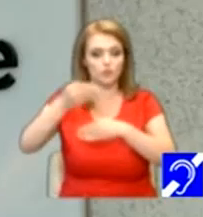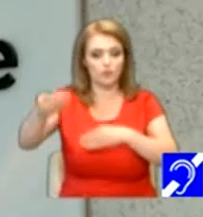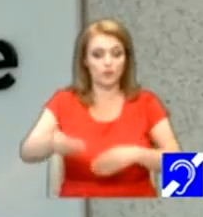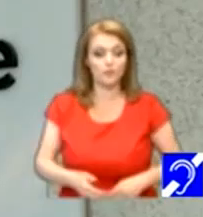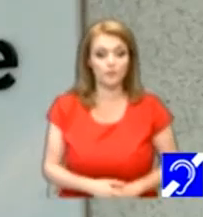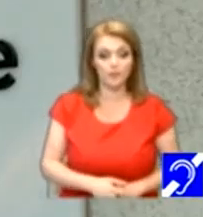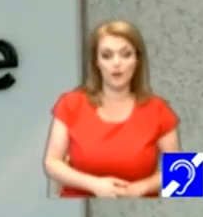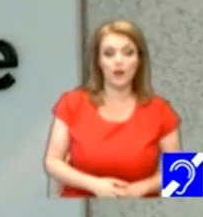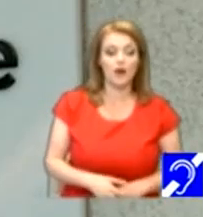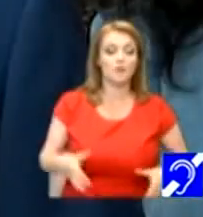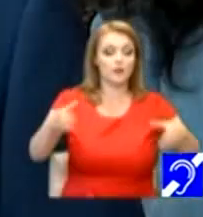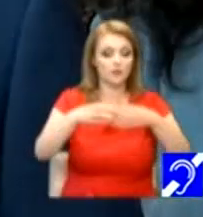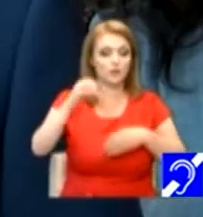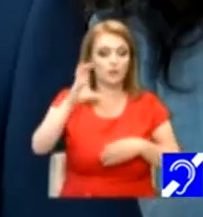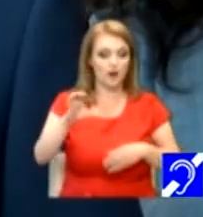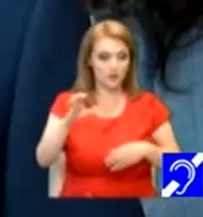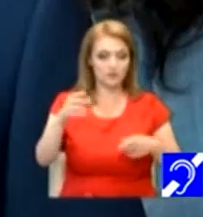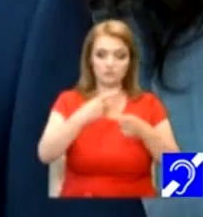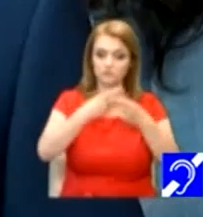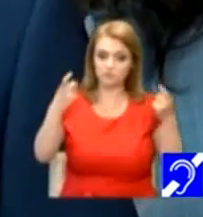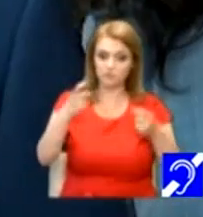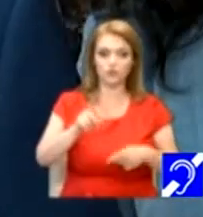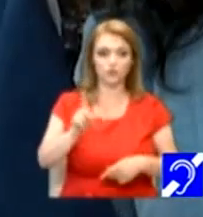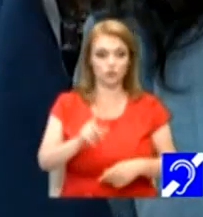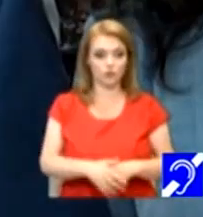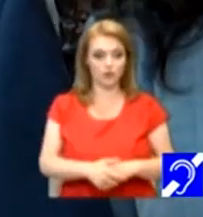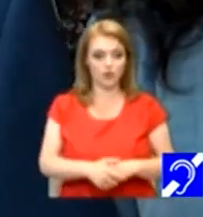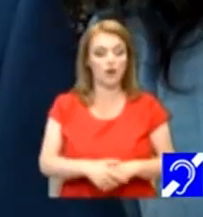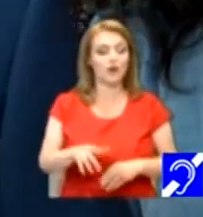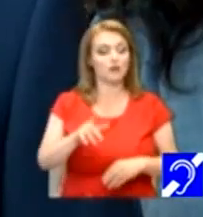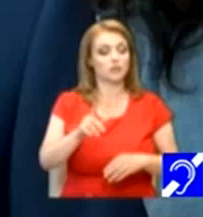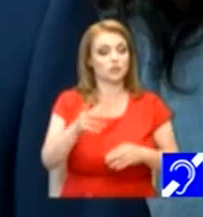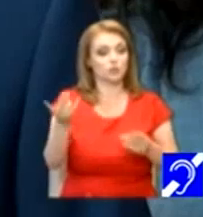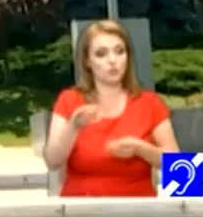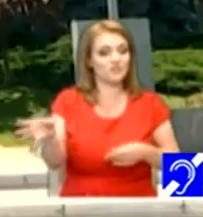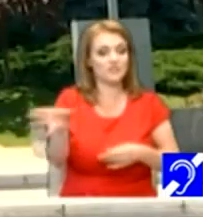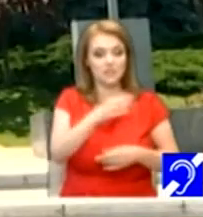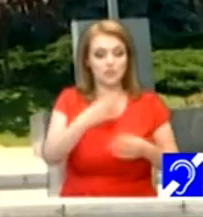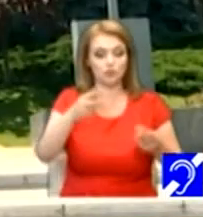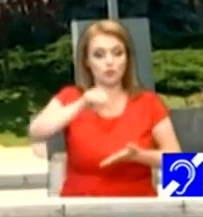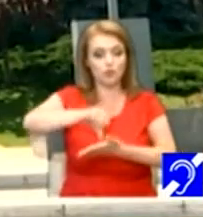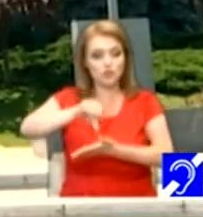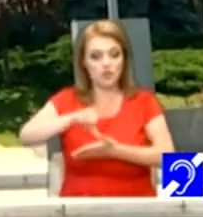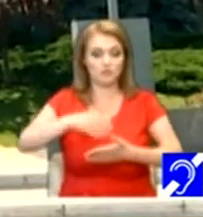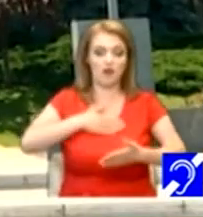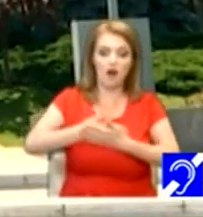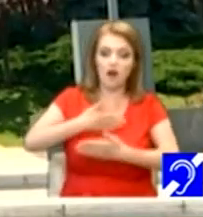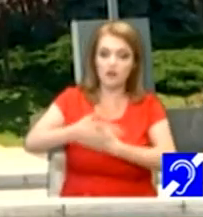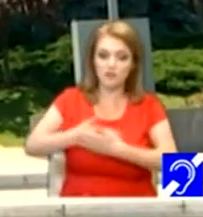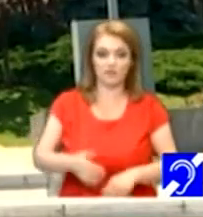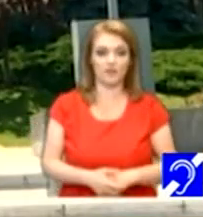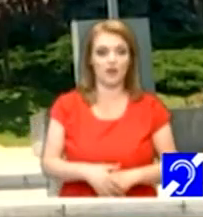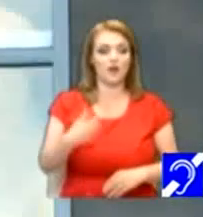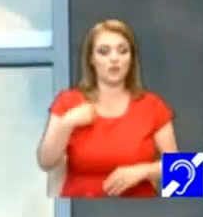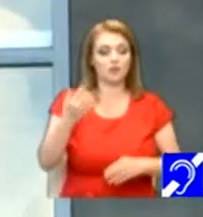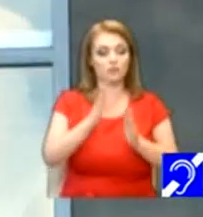apel către specialiștii din Republica Moldova, dar și din diaspora, să se implice în procesul de guvernare și chiar îi îndeamnă să-și trimită CV-urile